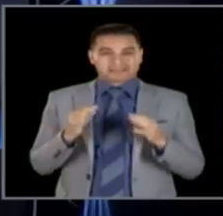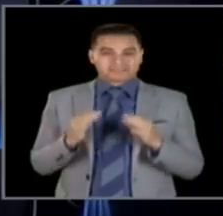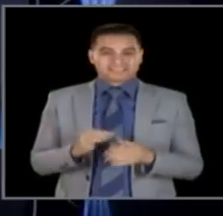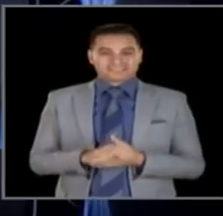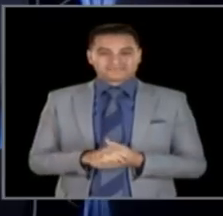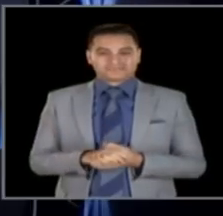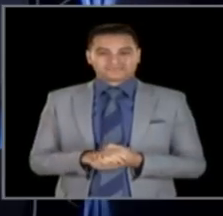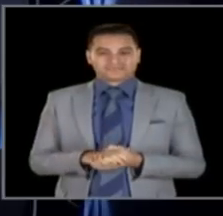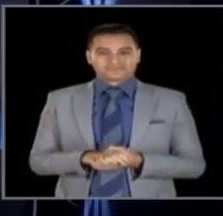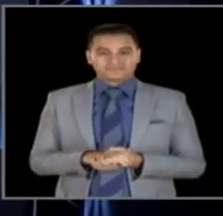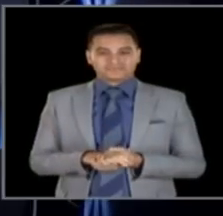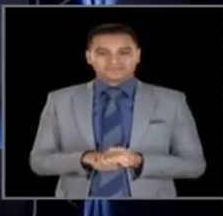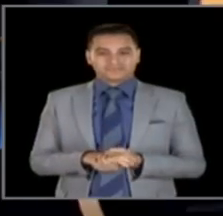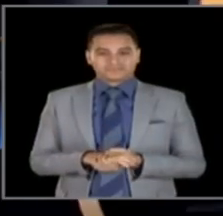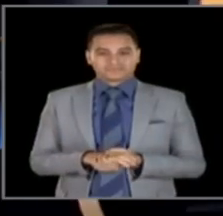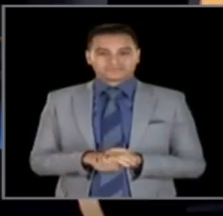يعني.